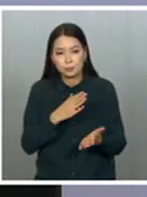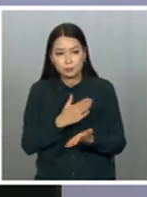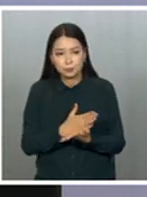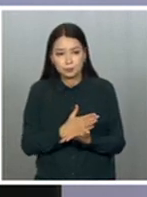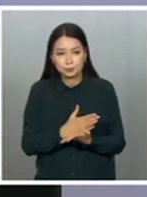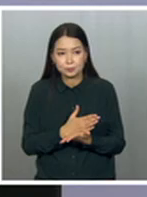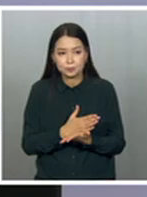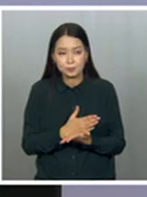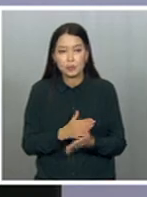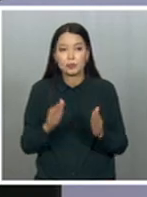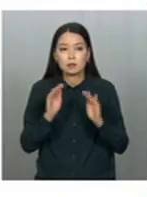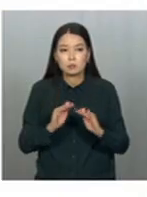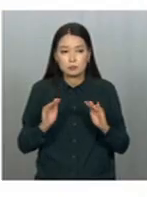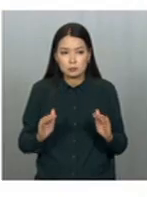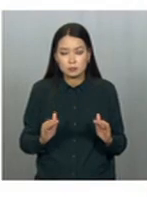Балалар,